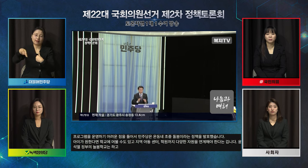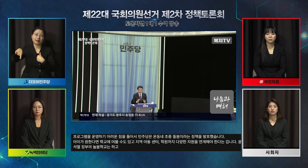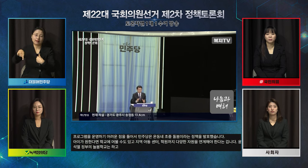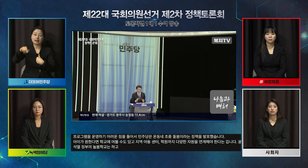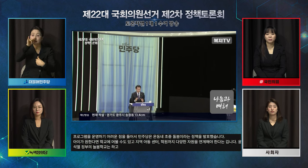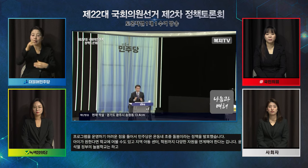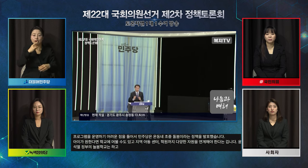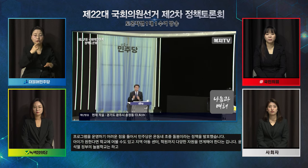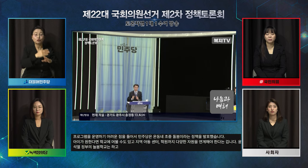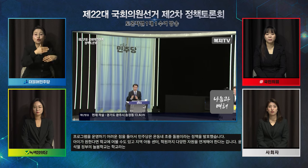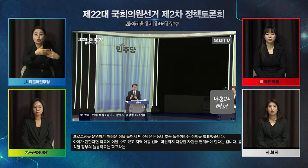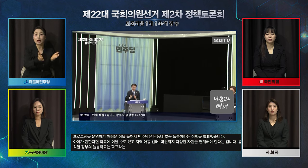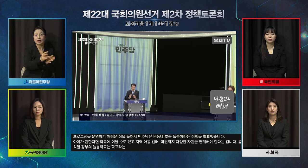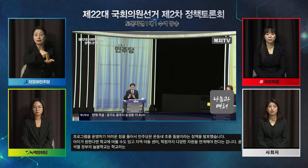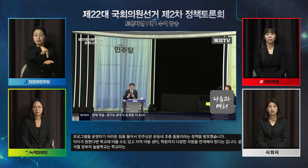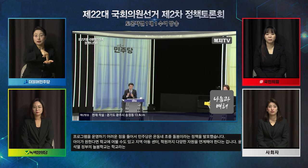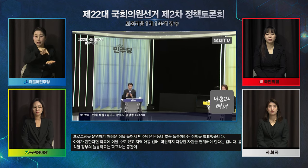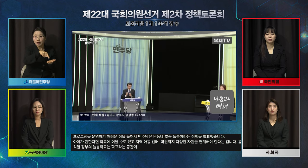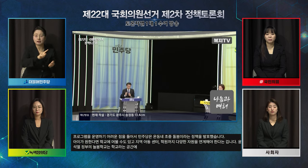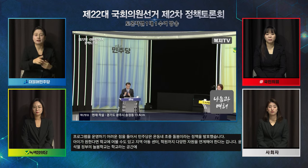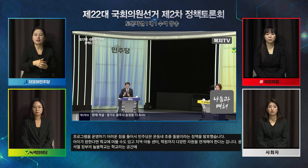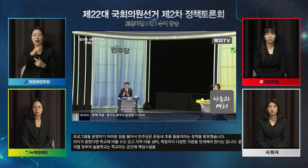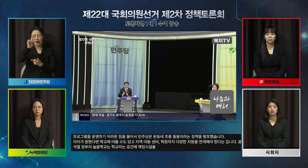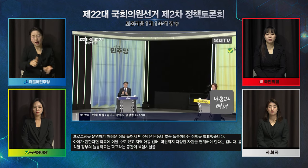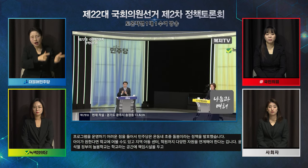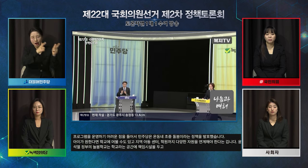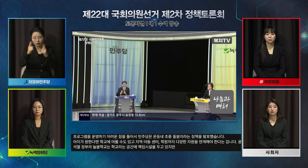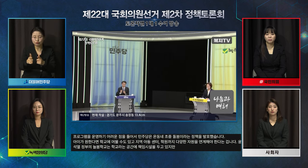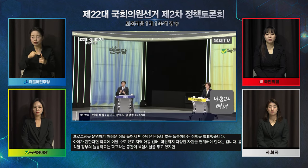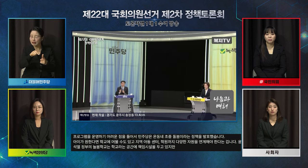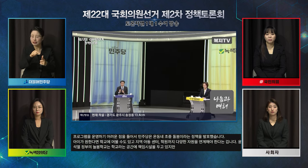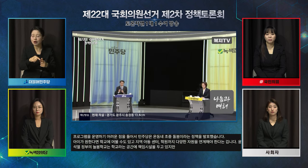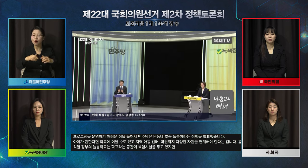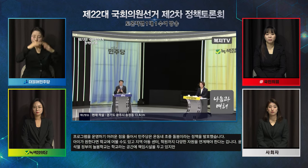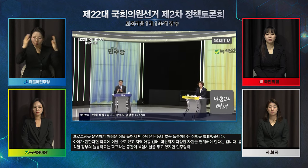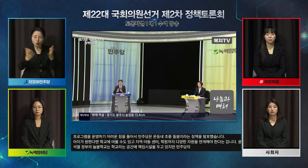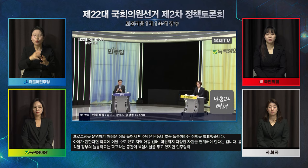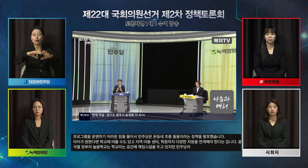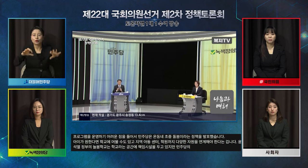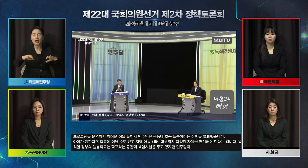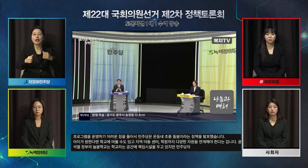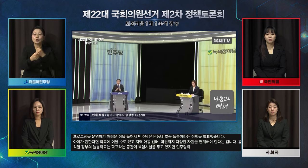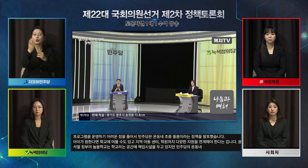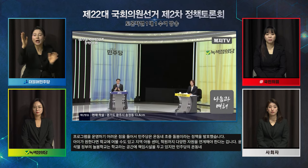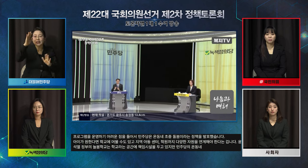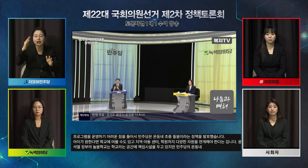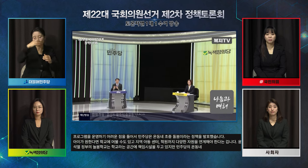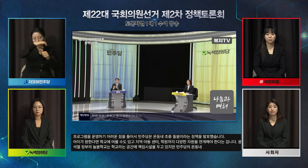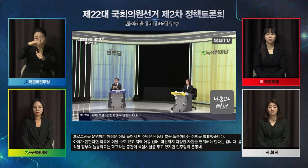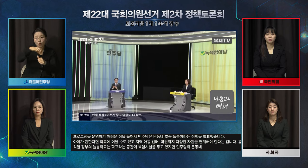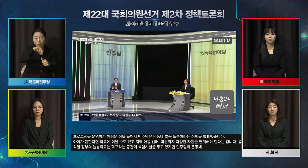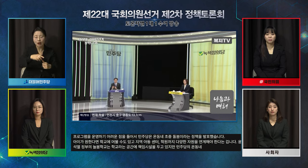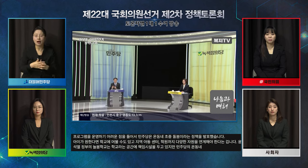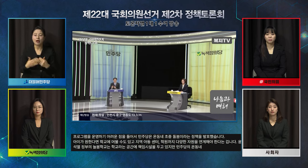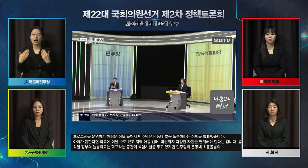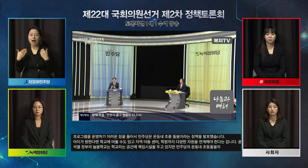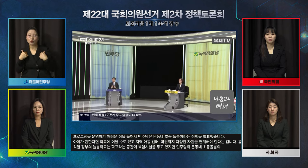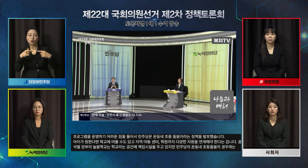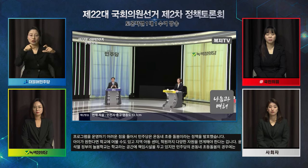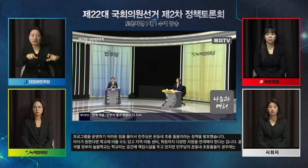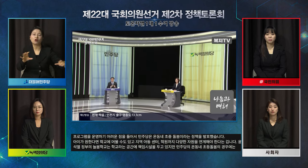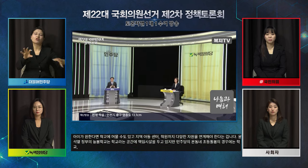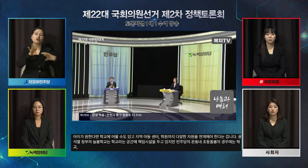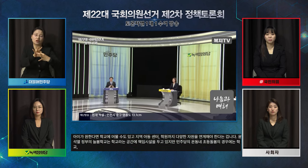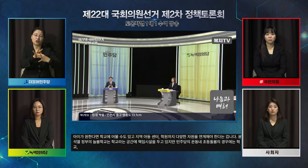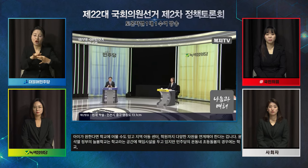민주당의 온 동네 초등 돌봄의 경우에는 학교와 지자체가 연계한 모델,